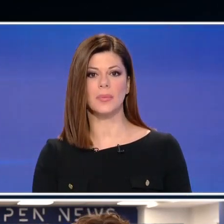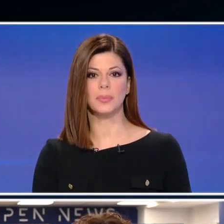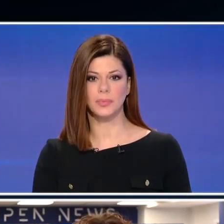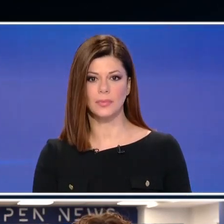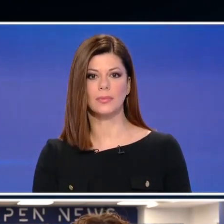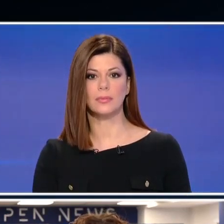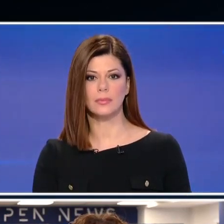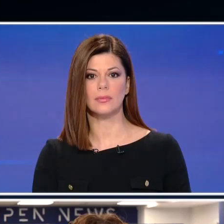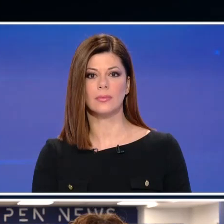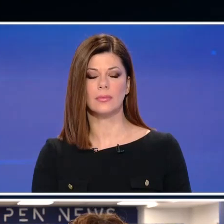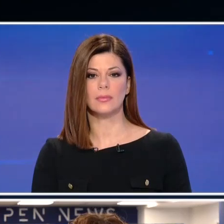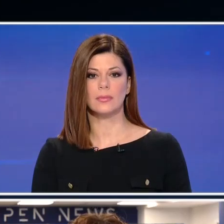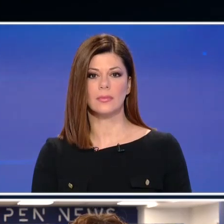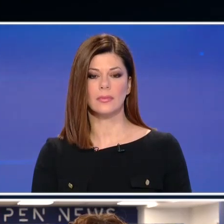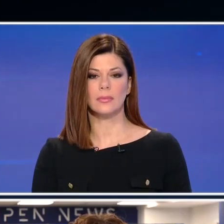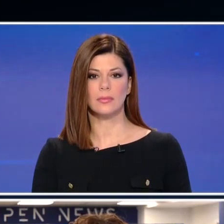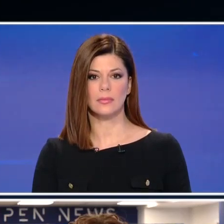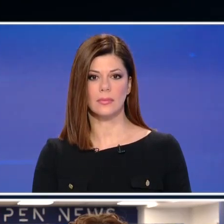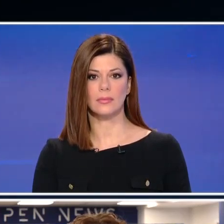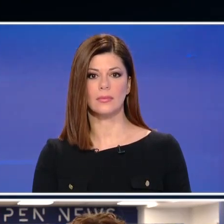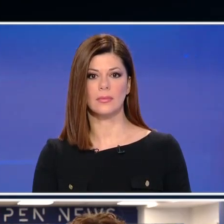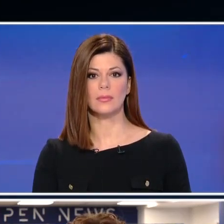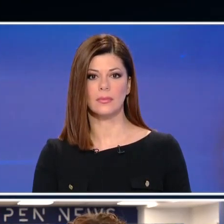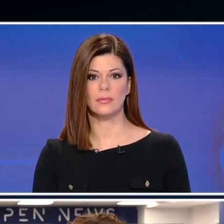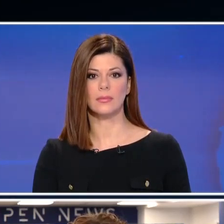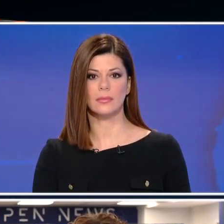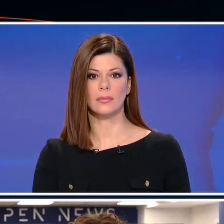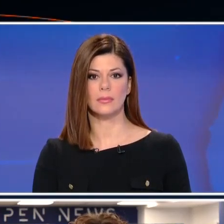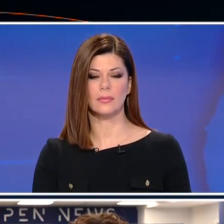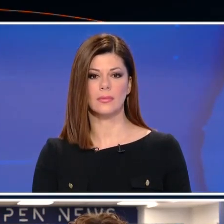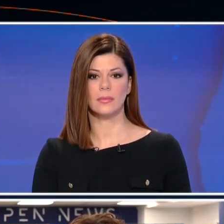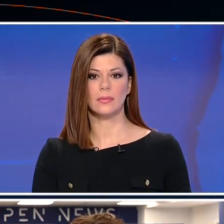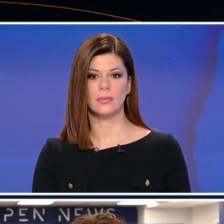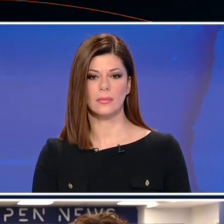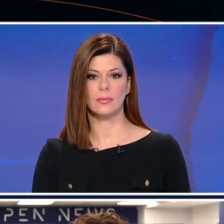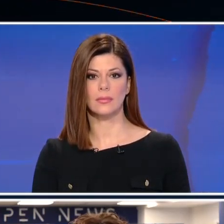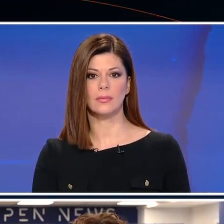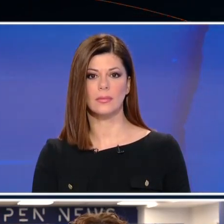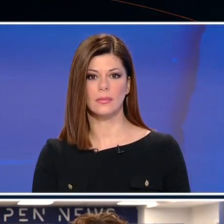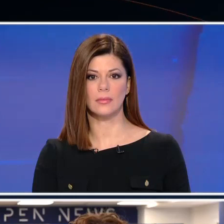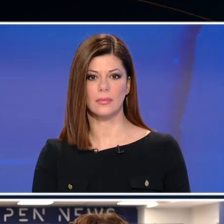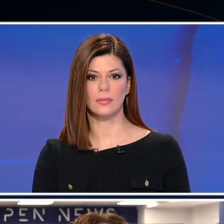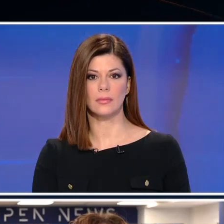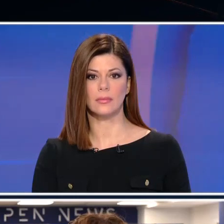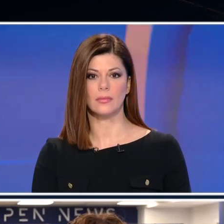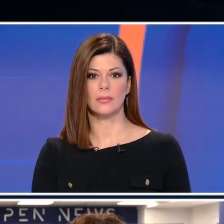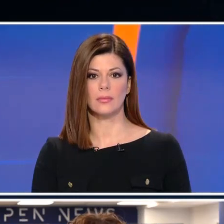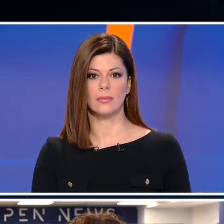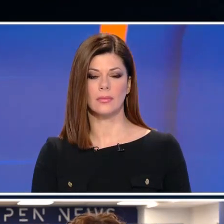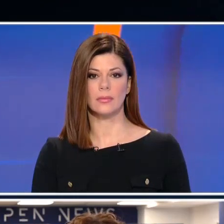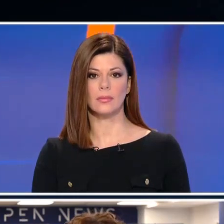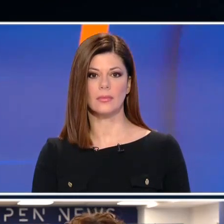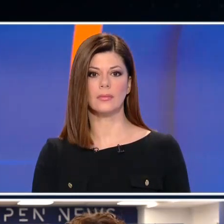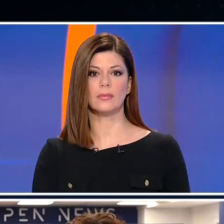Σε θέσεις υφυπουργών, προκειμένου να τρέξουν πιο γρήγορα κάποια ζητήματα που έχει μπροστά της η κυβέρνηση. Όμως